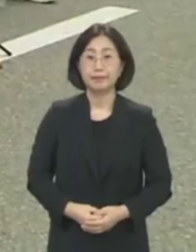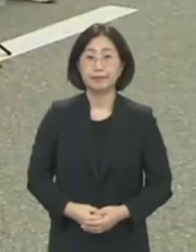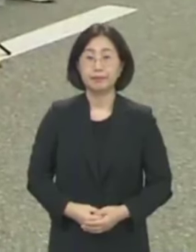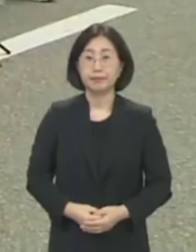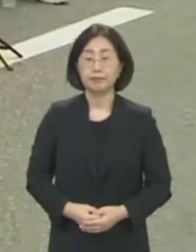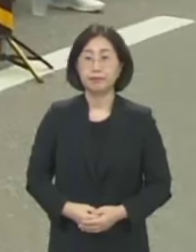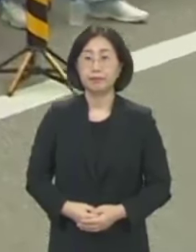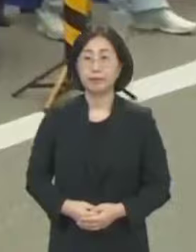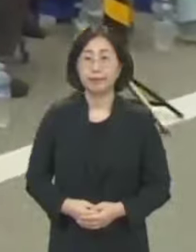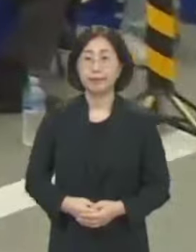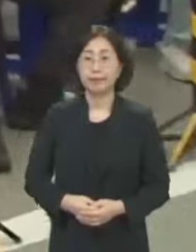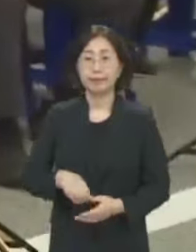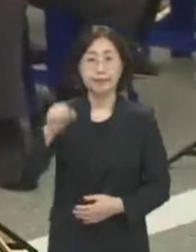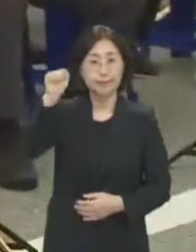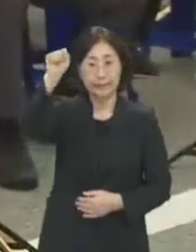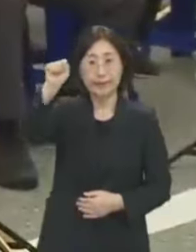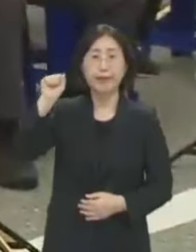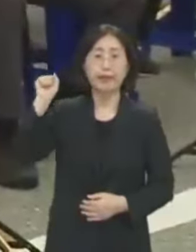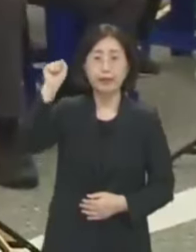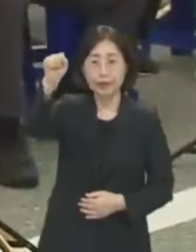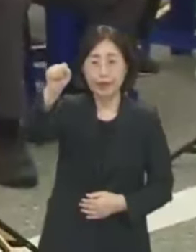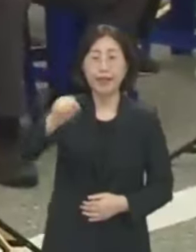규탄한다!